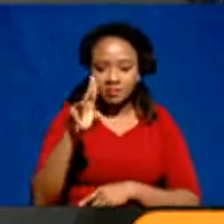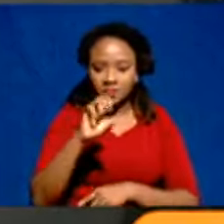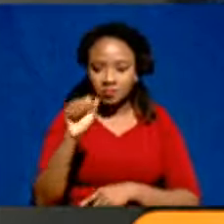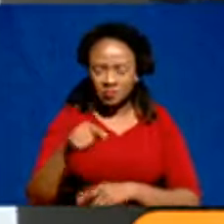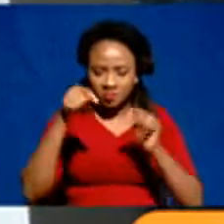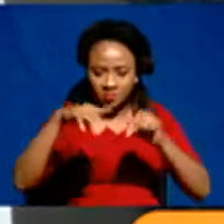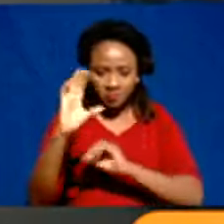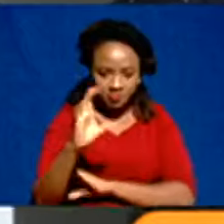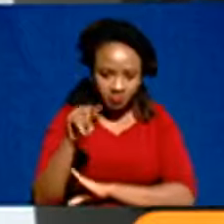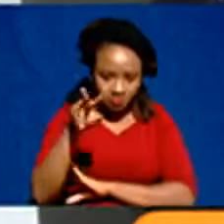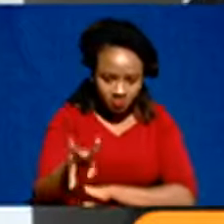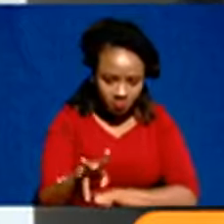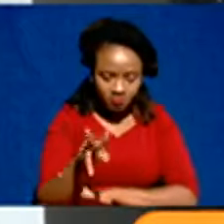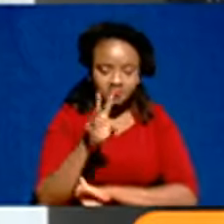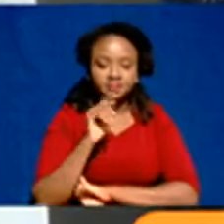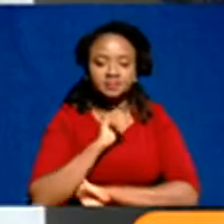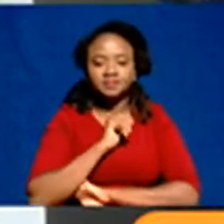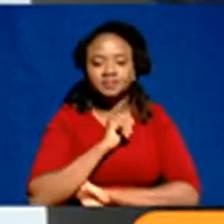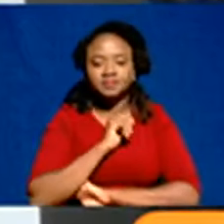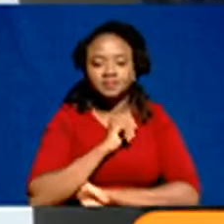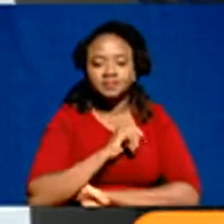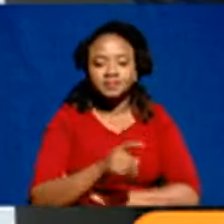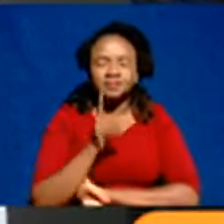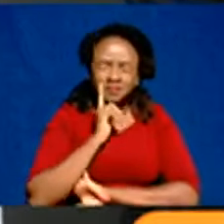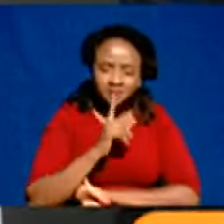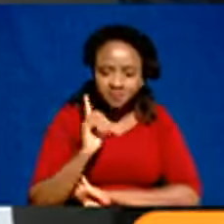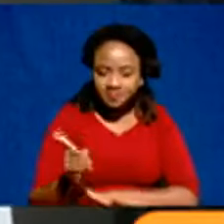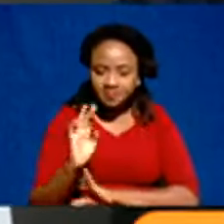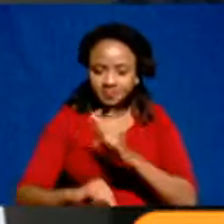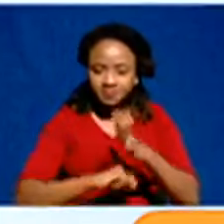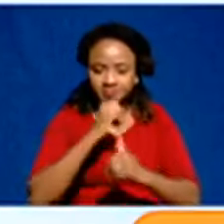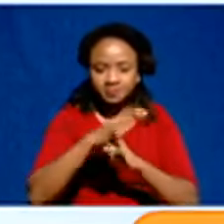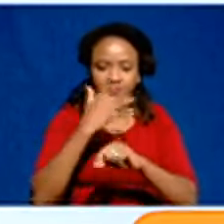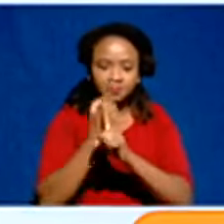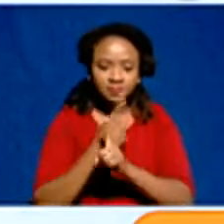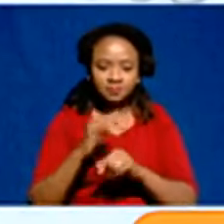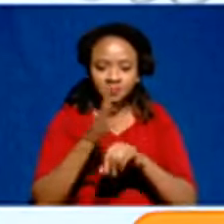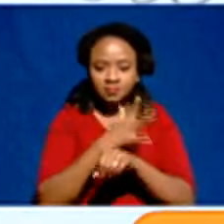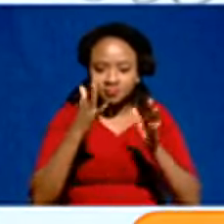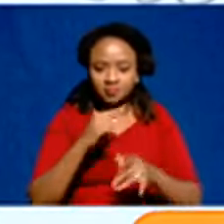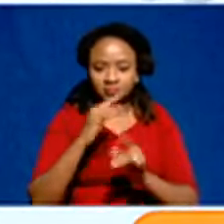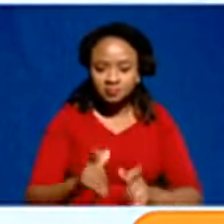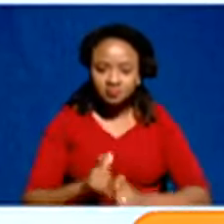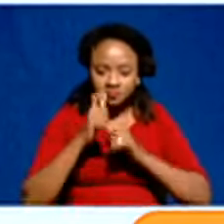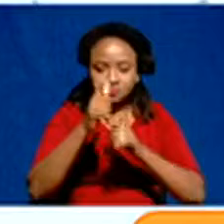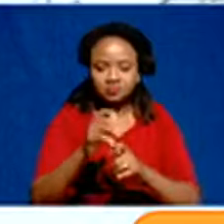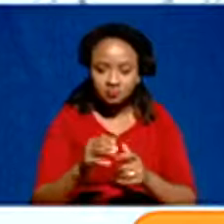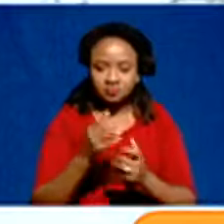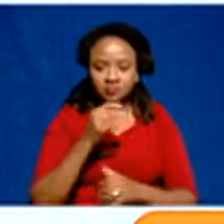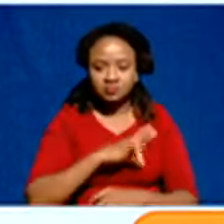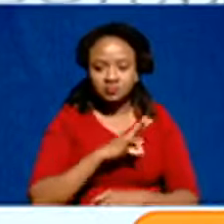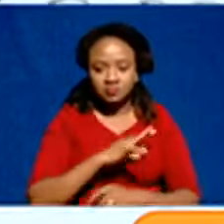studio za Citizen hapa Nairobi. Skiza Chapaa inawainua wasanii wa muziki humu nchini kwa kutoa thamani kubwa kwa wateja wa